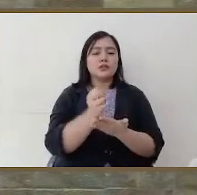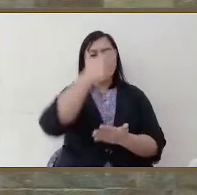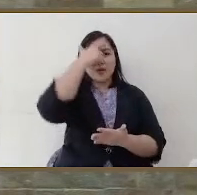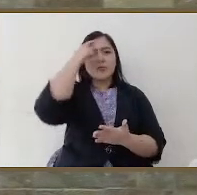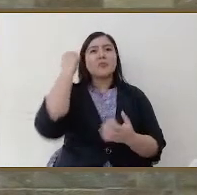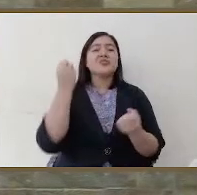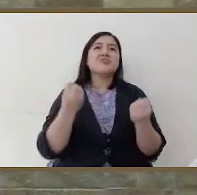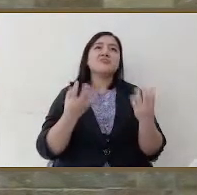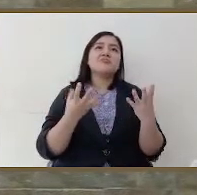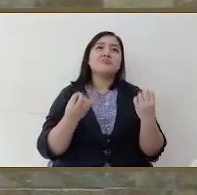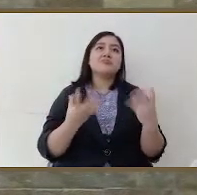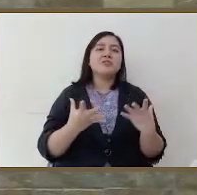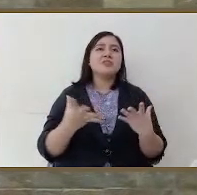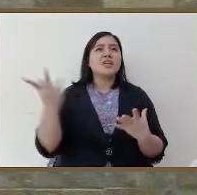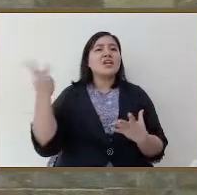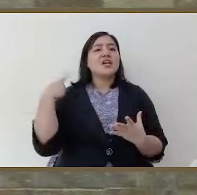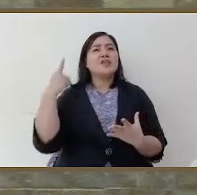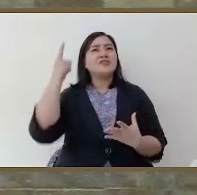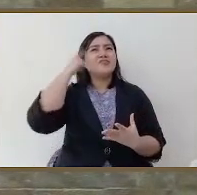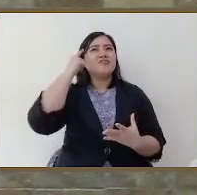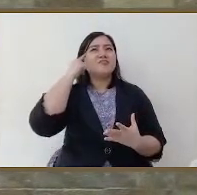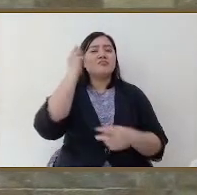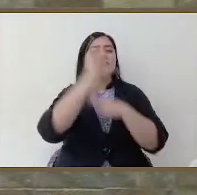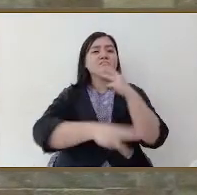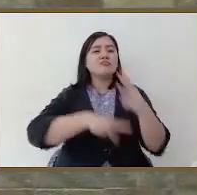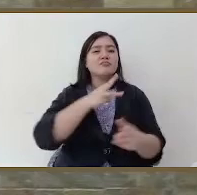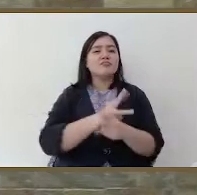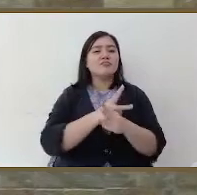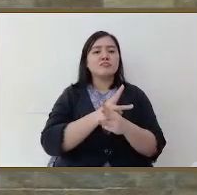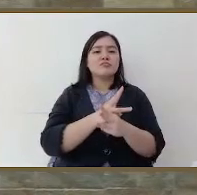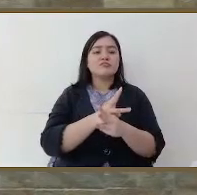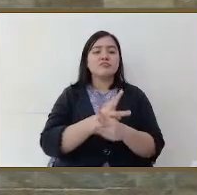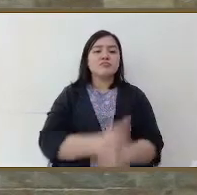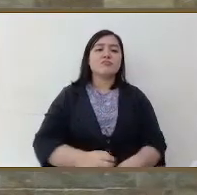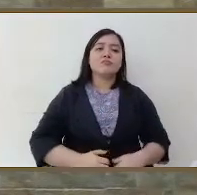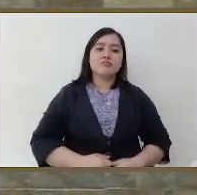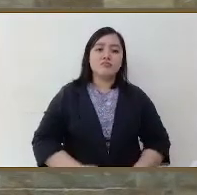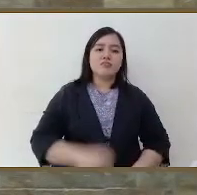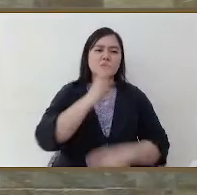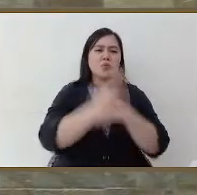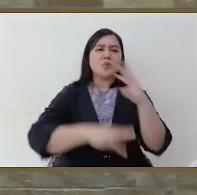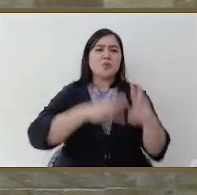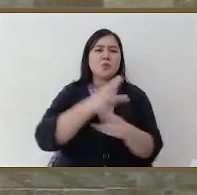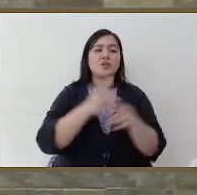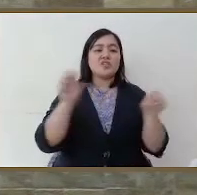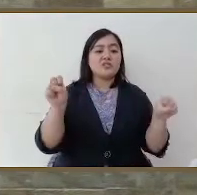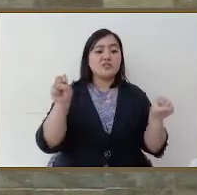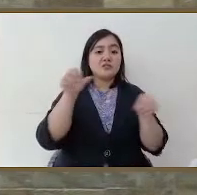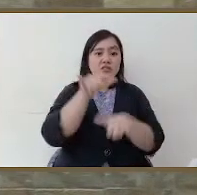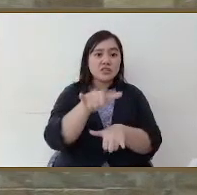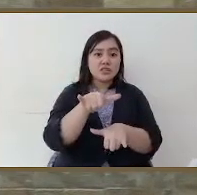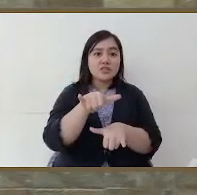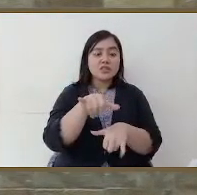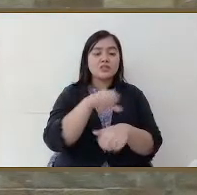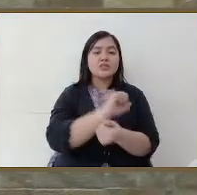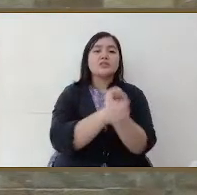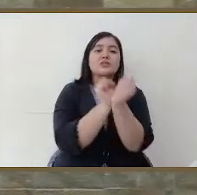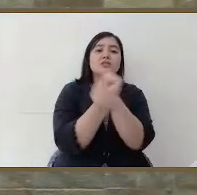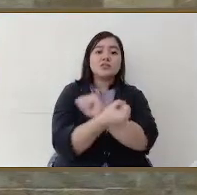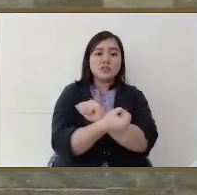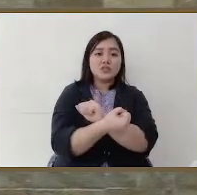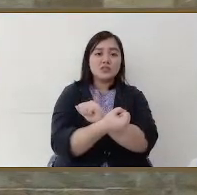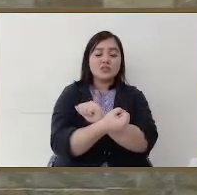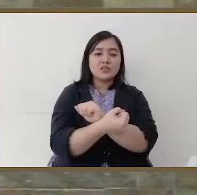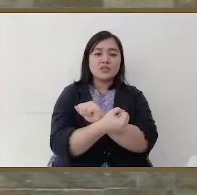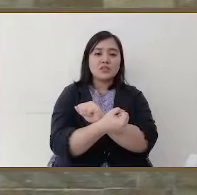the mindset of the world, you know. The world and the world system has changed the